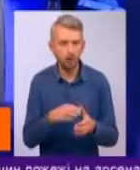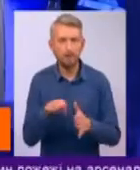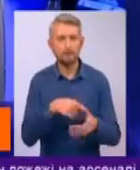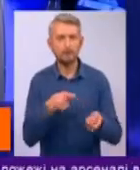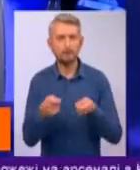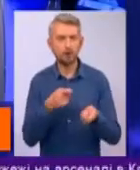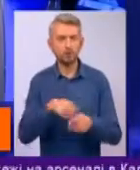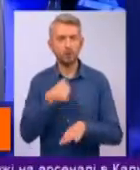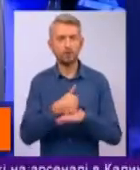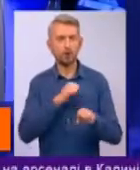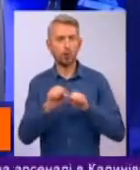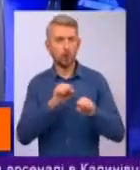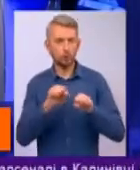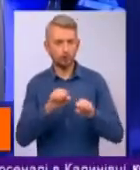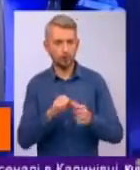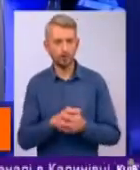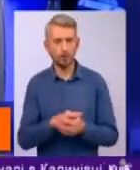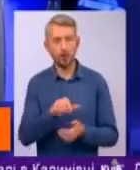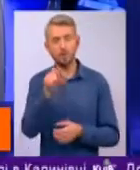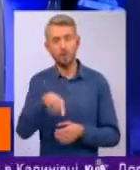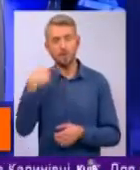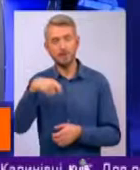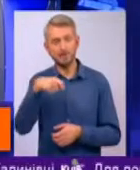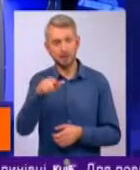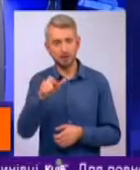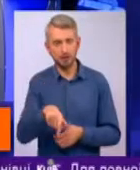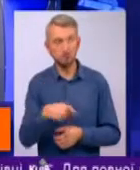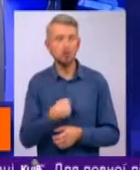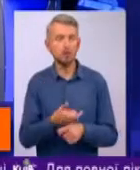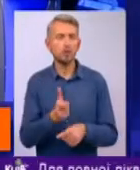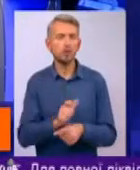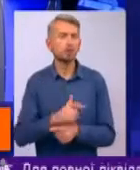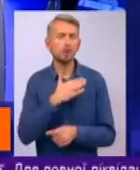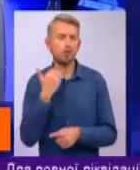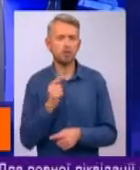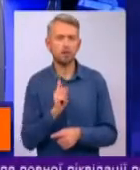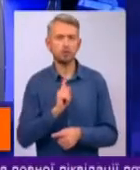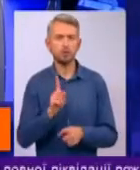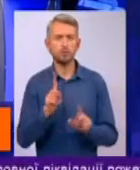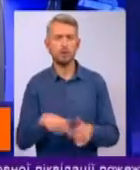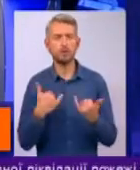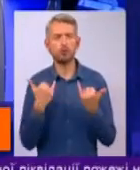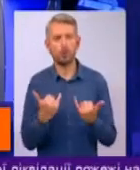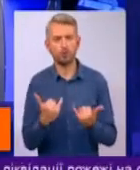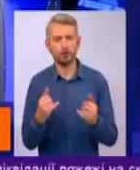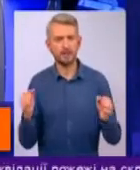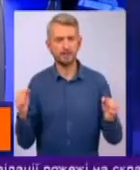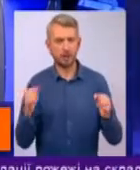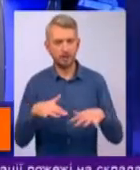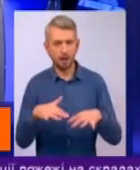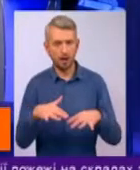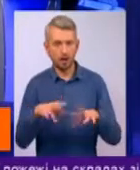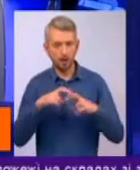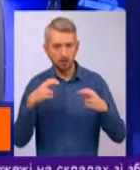керівництвом головнокомандуючого пана президента. Мені дуже не хотілося б, щоб навіть сьогоднішнє зібрання, воно